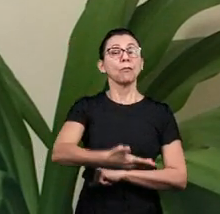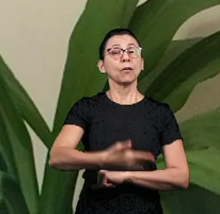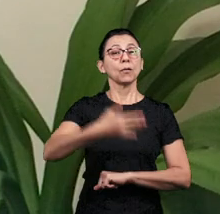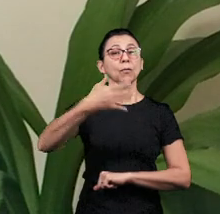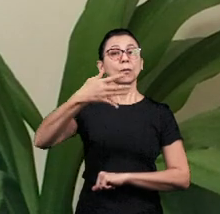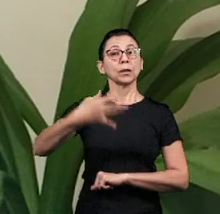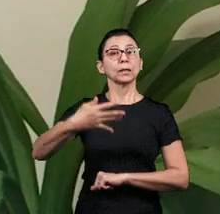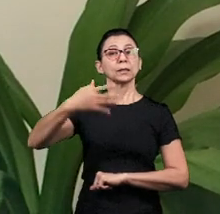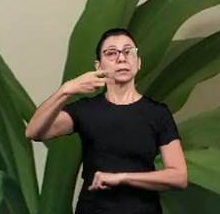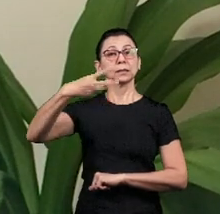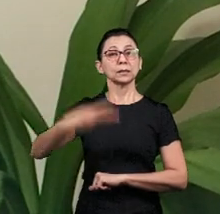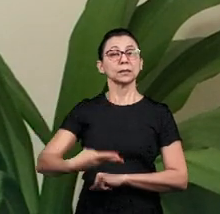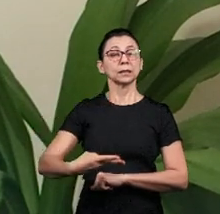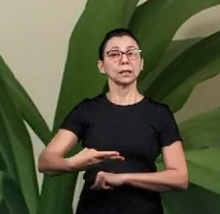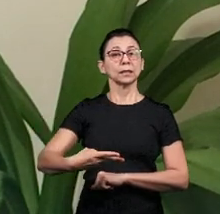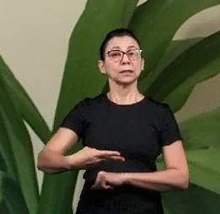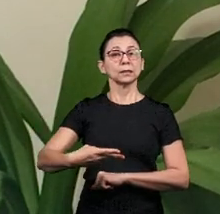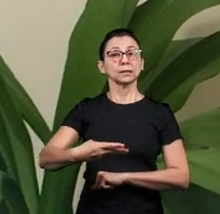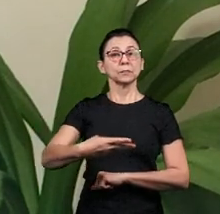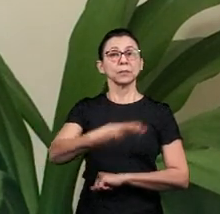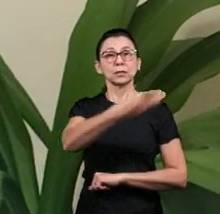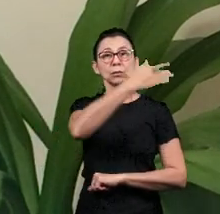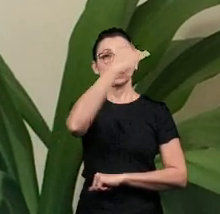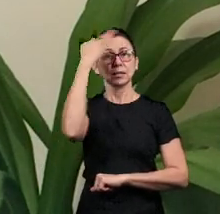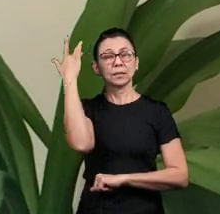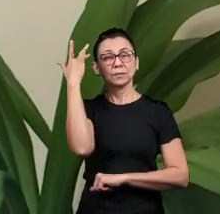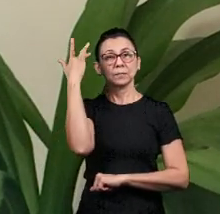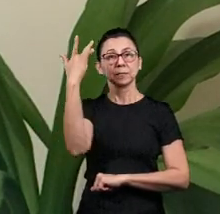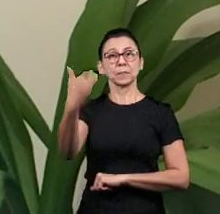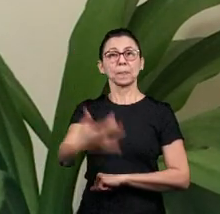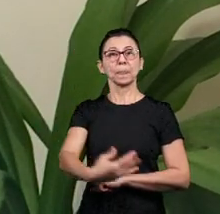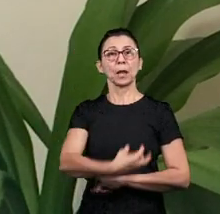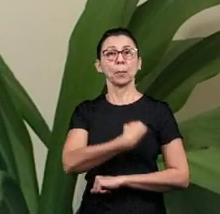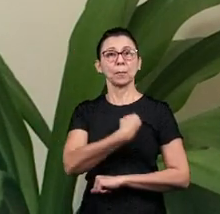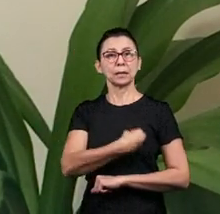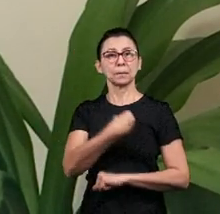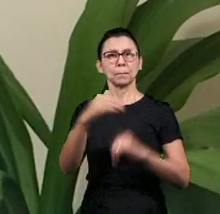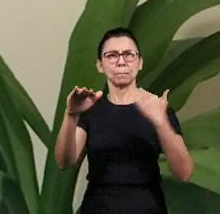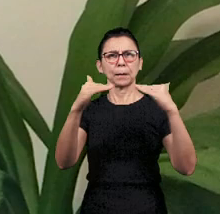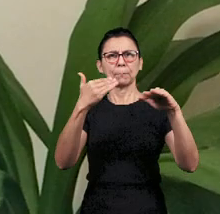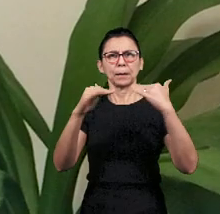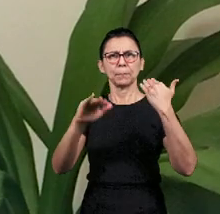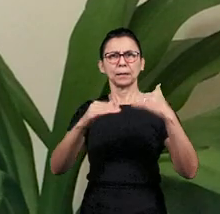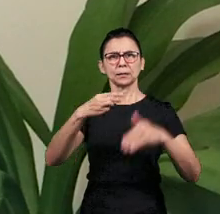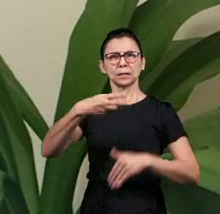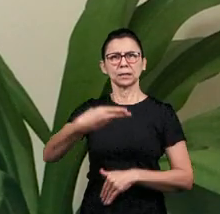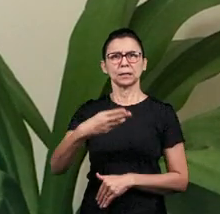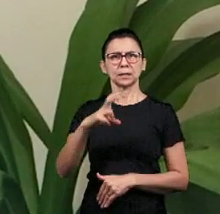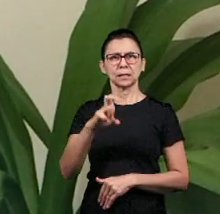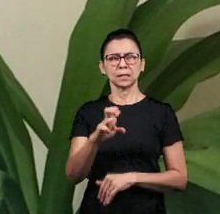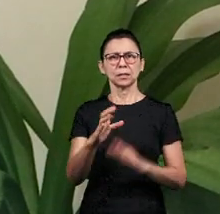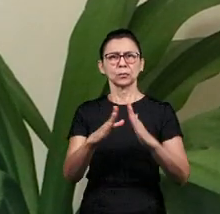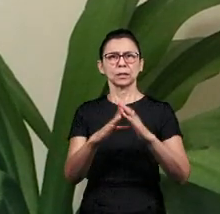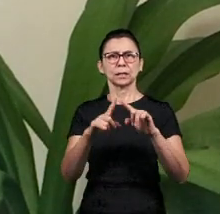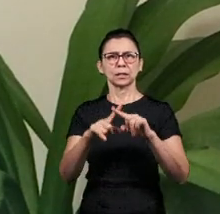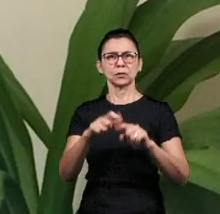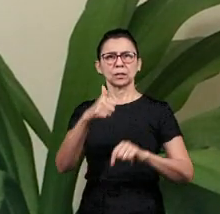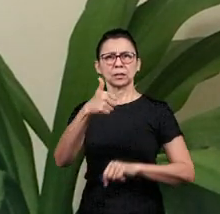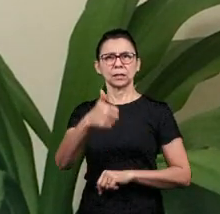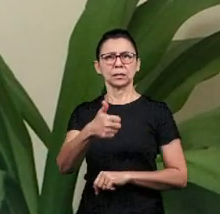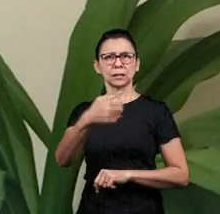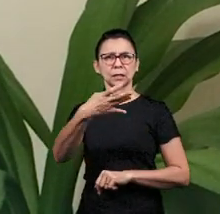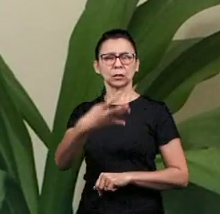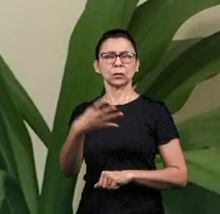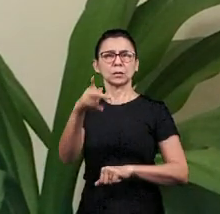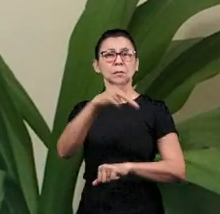43 participations de l'étranger venues de 35 églises dans 14 pays. Et